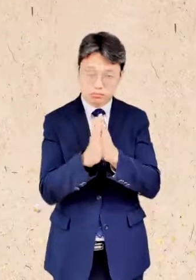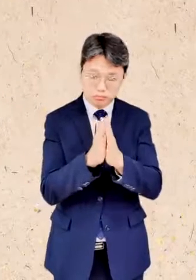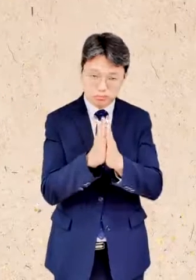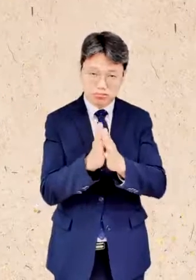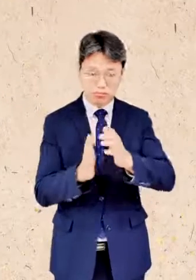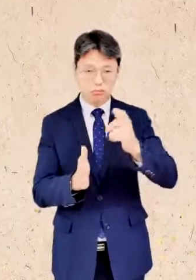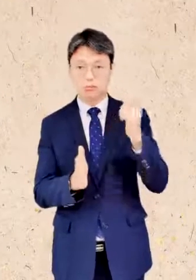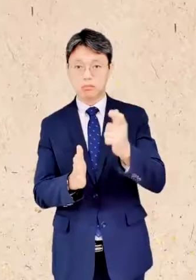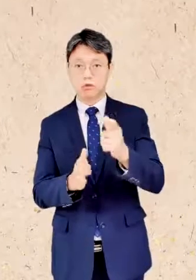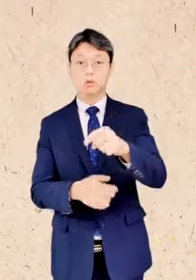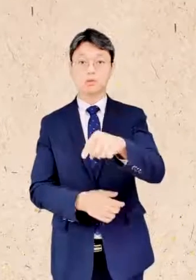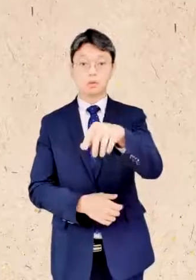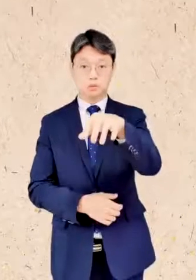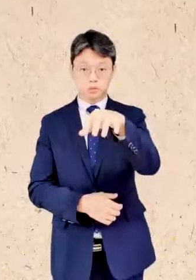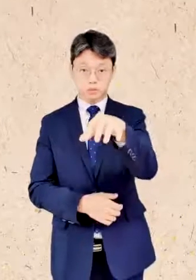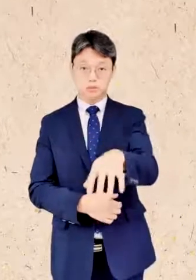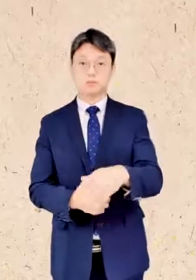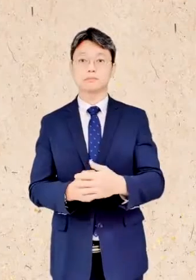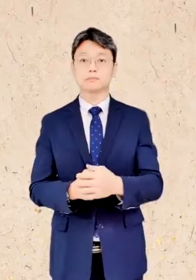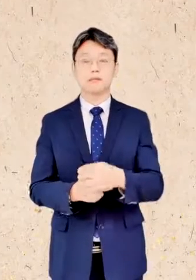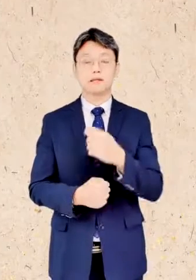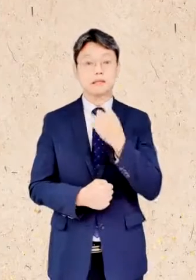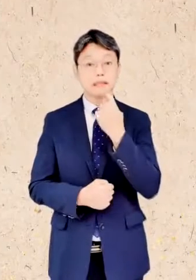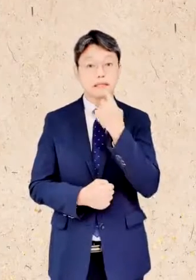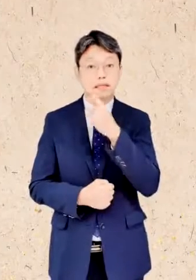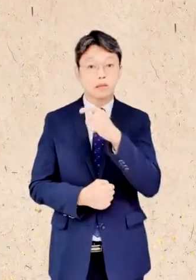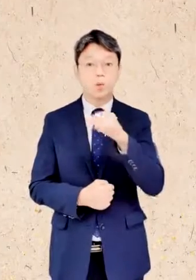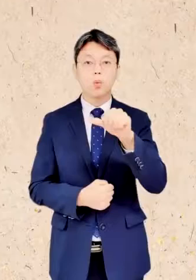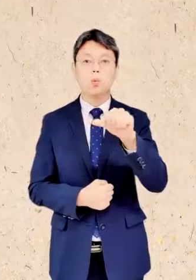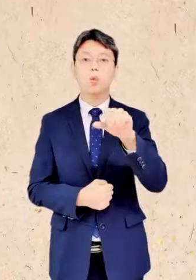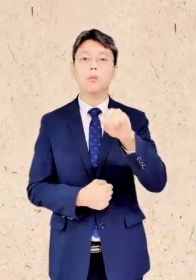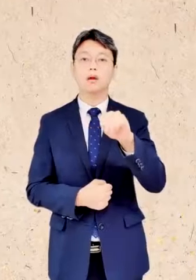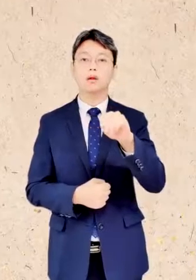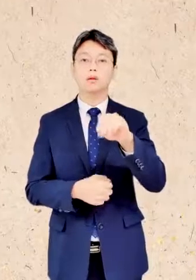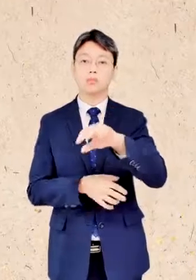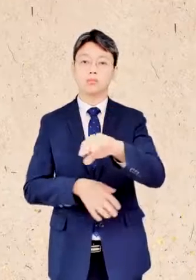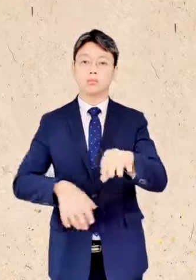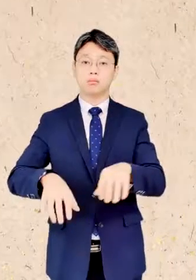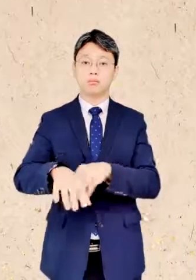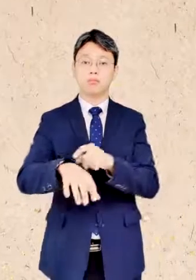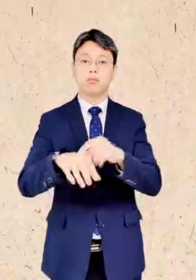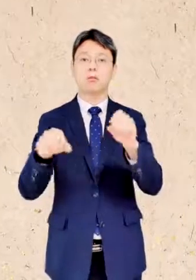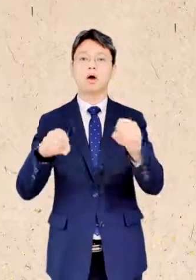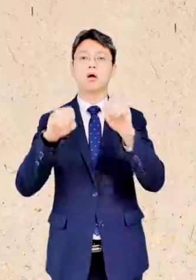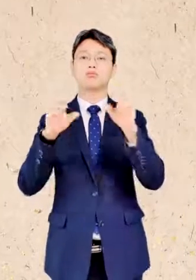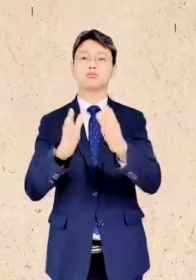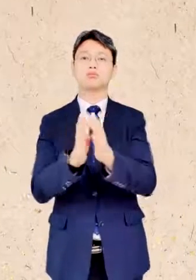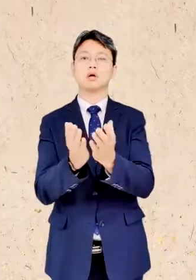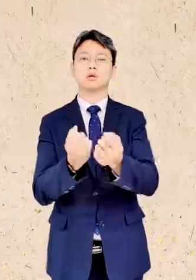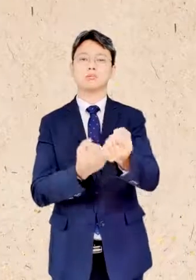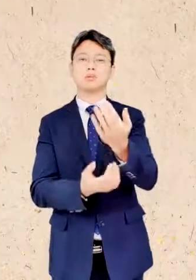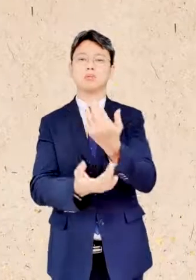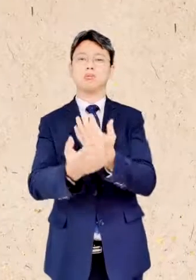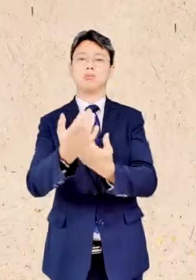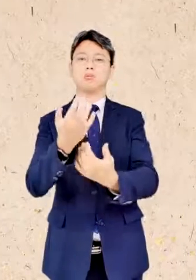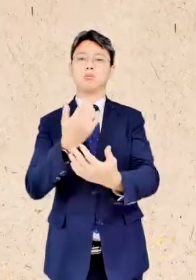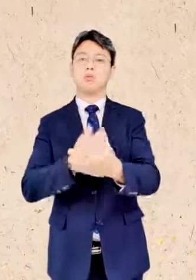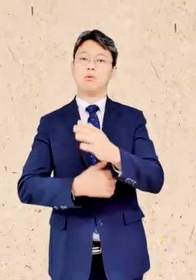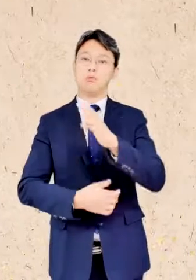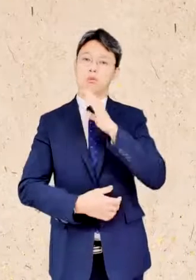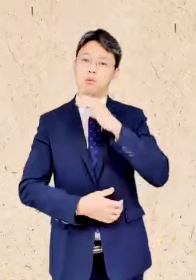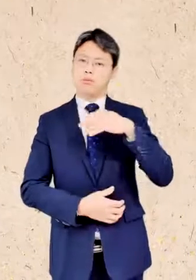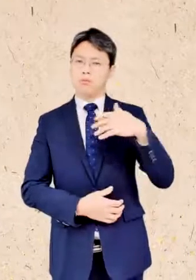마술과 미신이 강했던 에베소에서 은 5만으로 환산할 수 있는 마술책이 태워졌다는